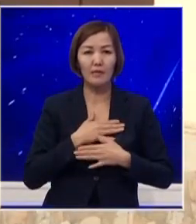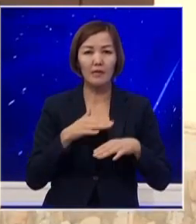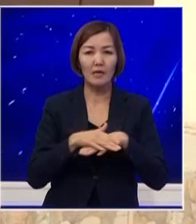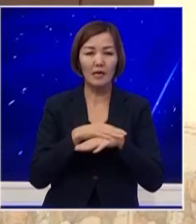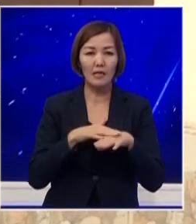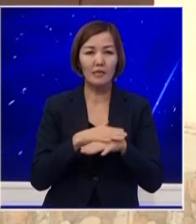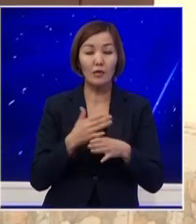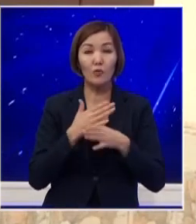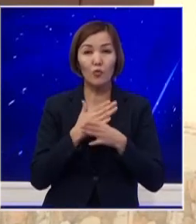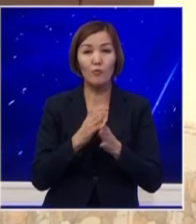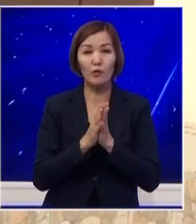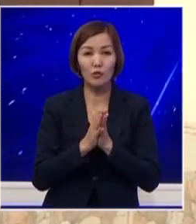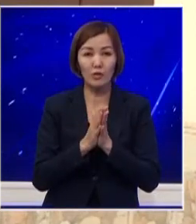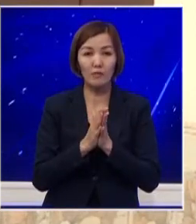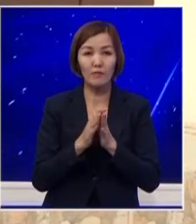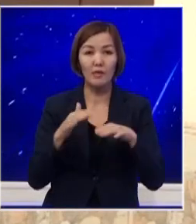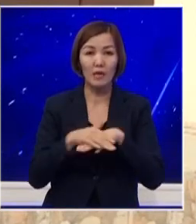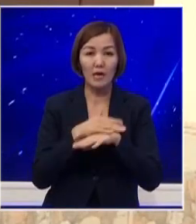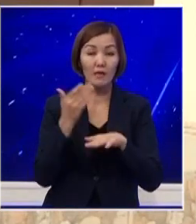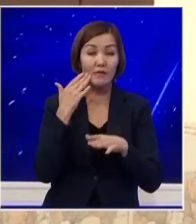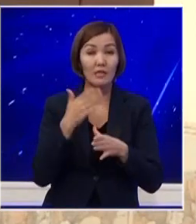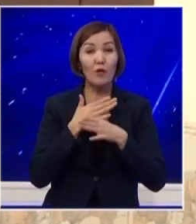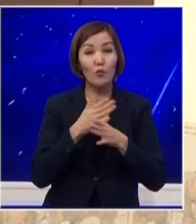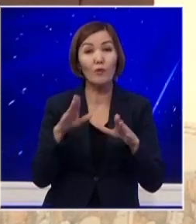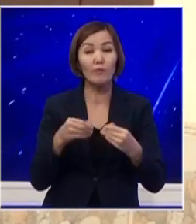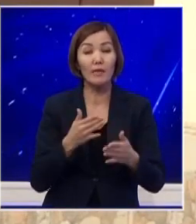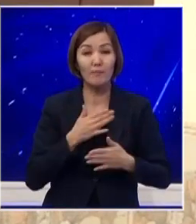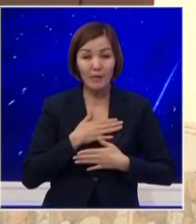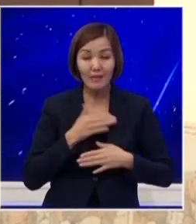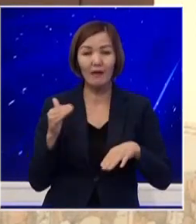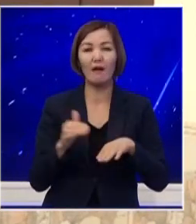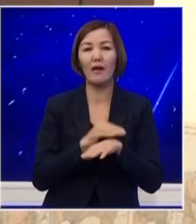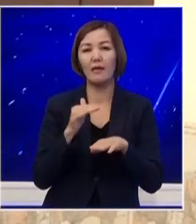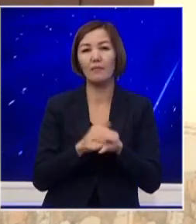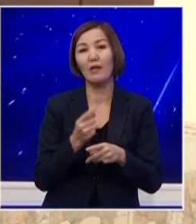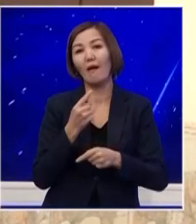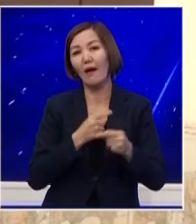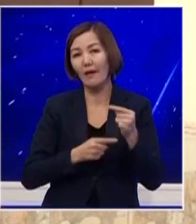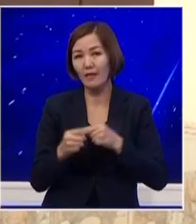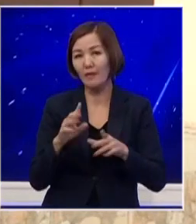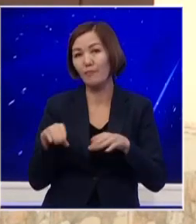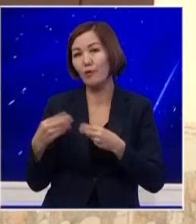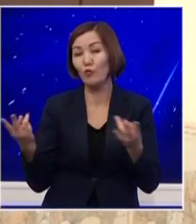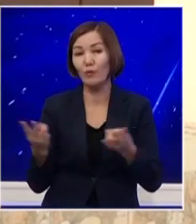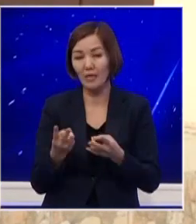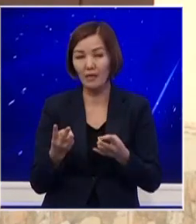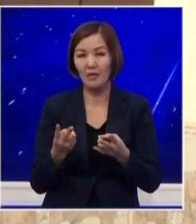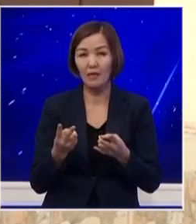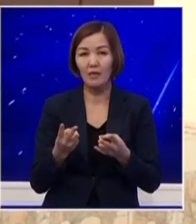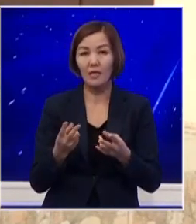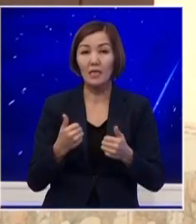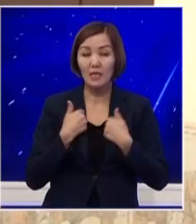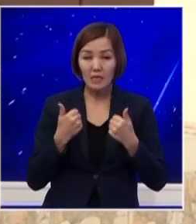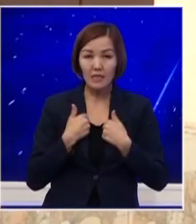Мен өзім халықтан қанша көмек сұрадым, маған халық көмектесіп жатыр. Менде бұл қайырымдылықты жасап, менде қайырғым келеді қолымнан